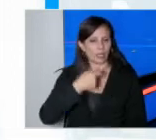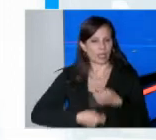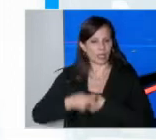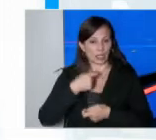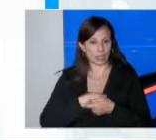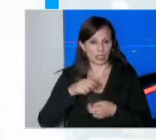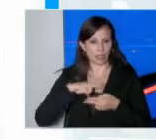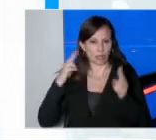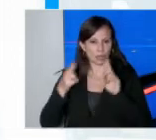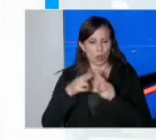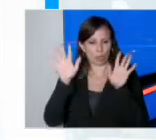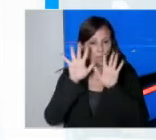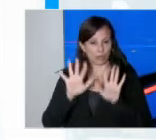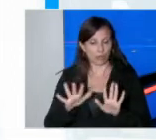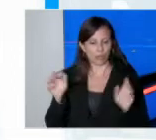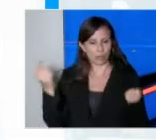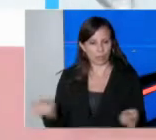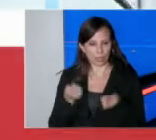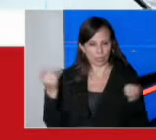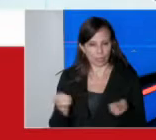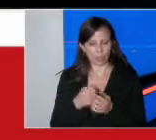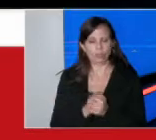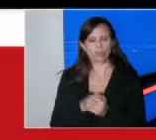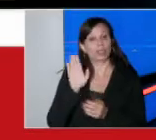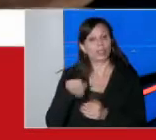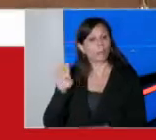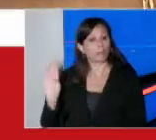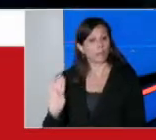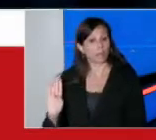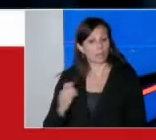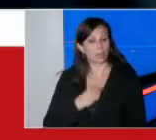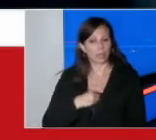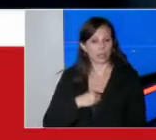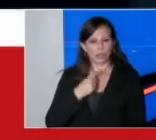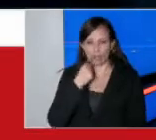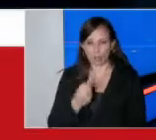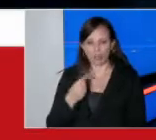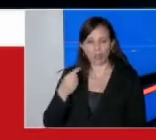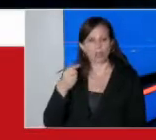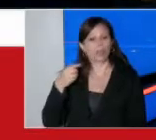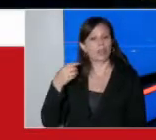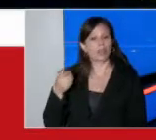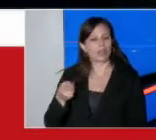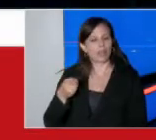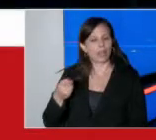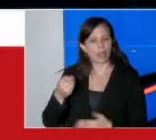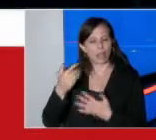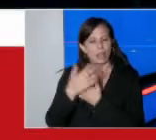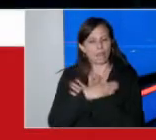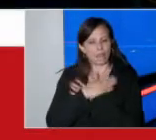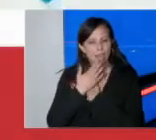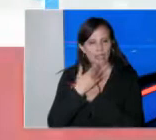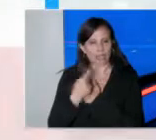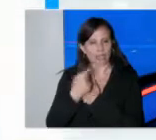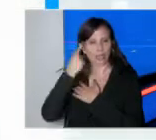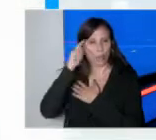של הפרסום והמדיה. גם ראש האופוזיציה, בנימין נתניהו, ספד לה וציין שיפית הייתה חדורה באהבת ישראל עמוקה, היו